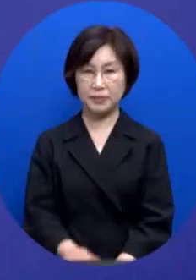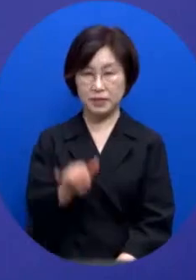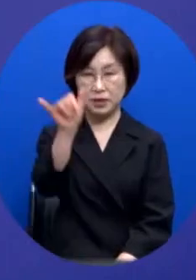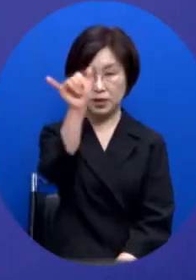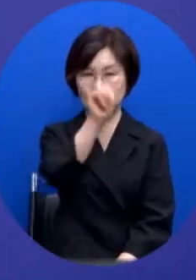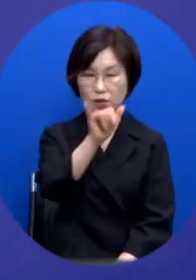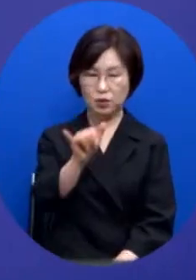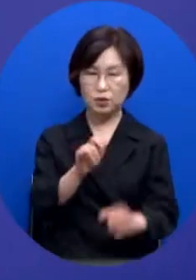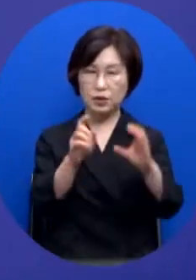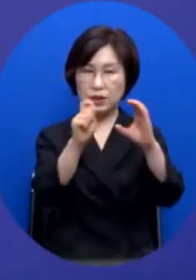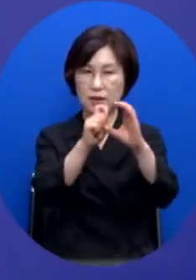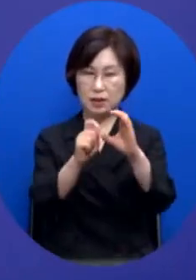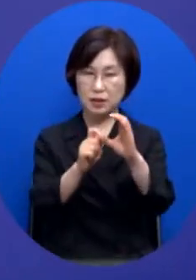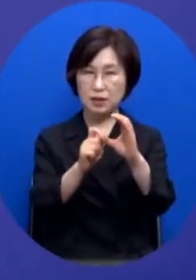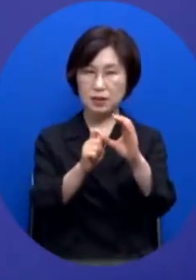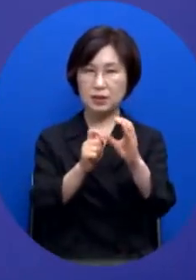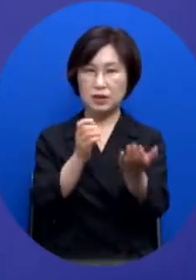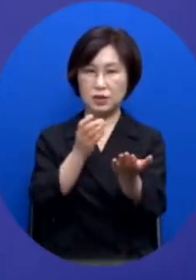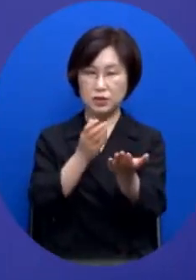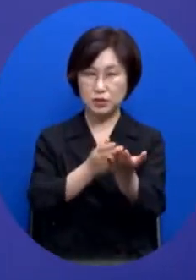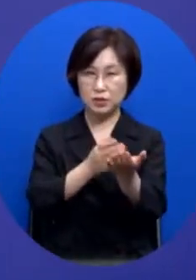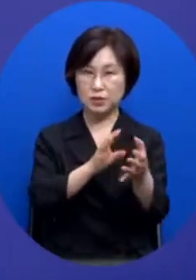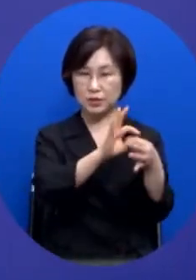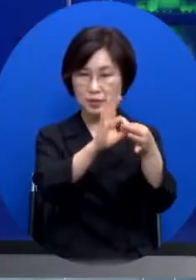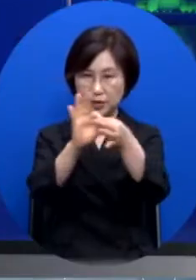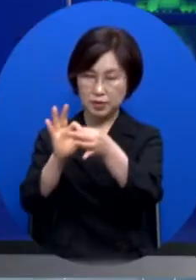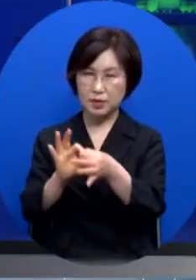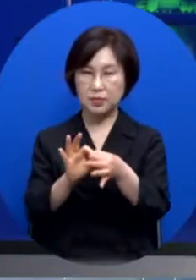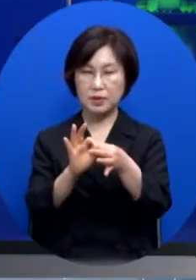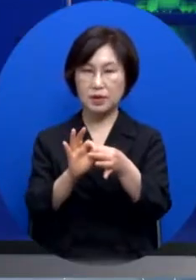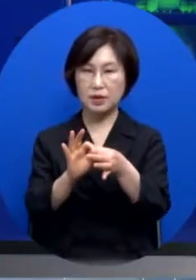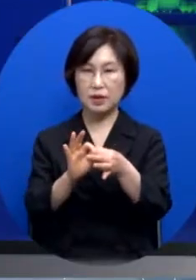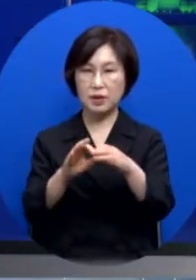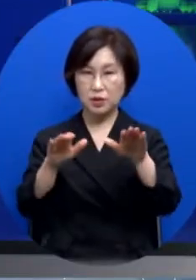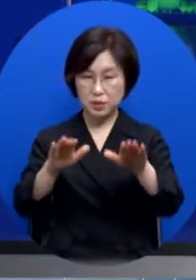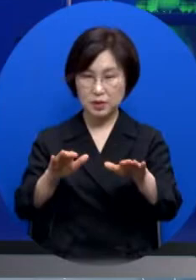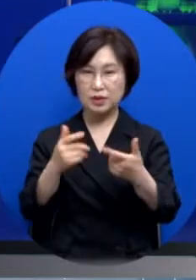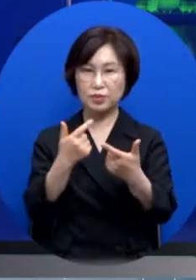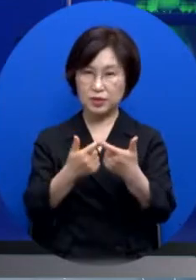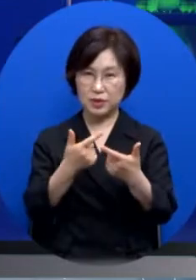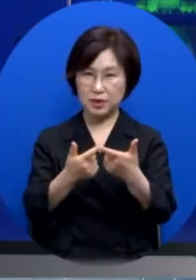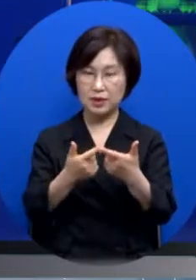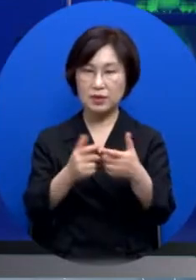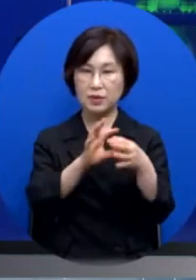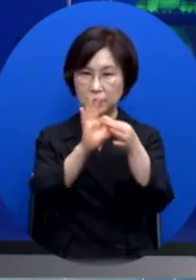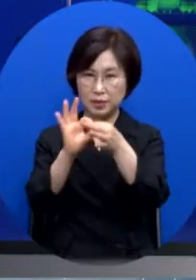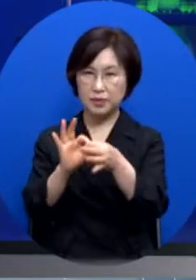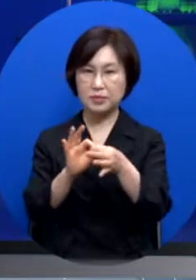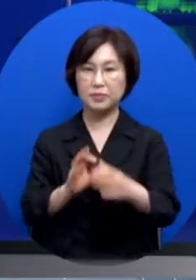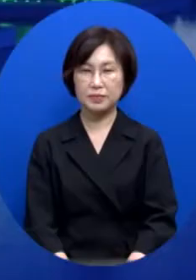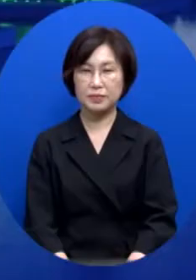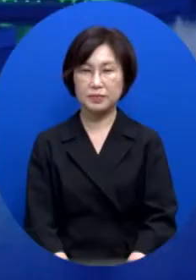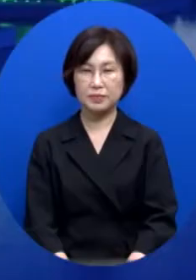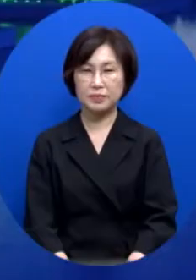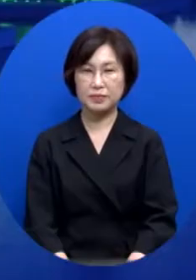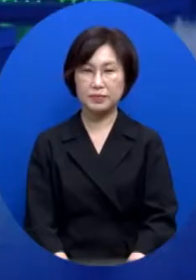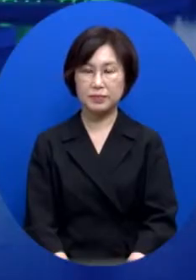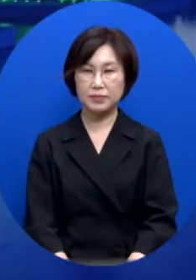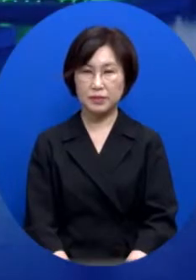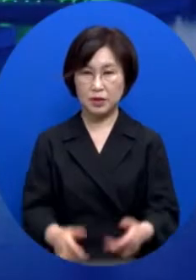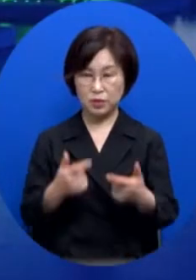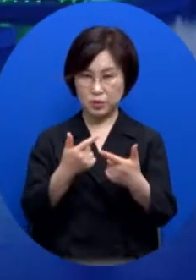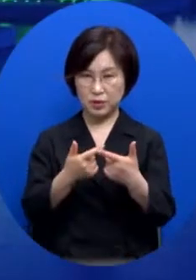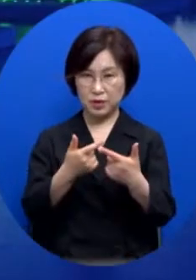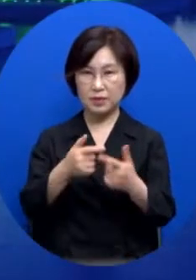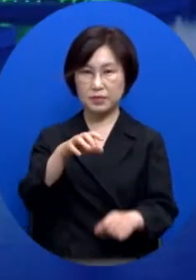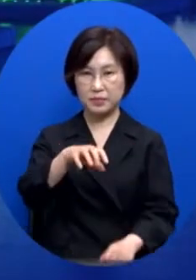전국에 있는 cts 뉴스 스튜디오 로 연결하는 시간입니다 전국의 생산한 소식 오는 cts 부산스튜디오 연결합니다 부산 스튜디오